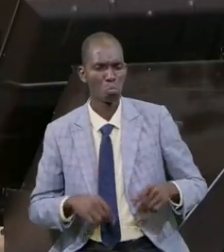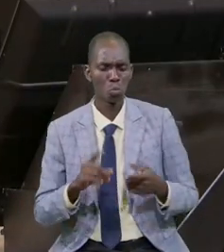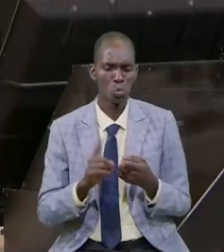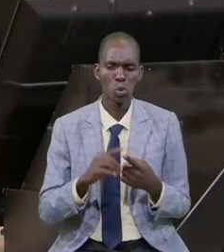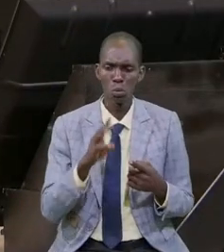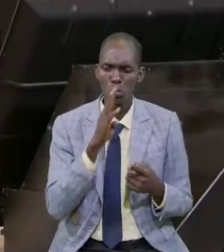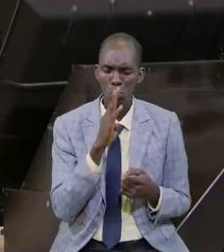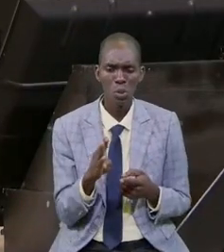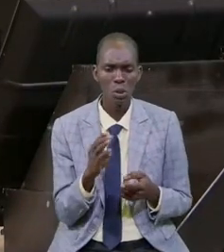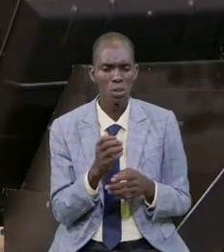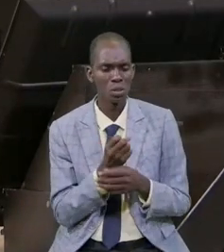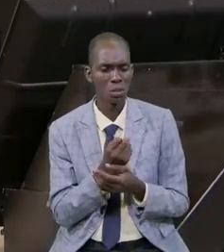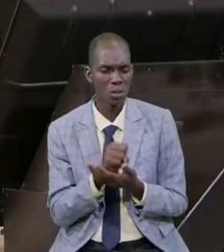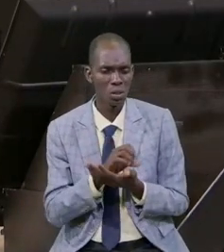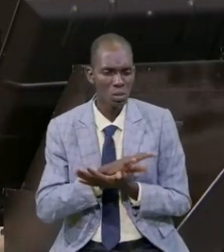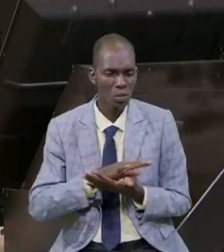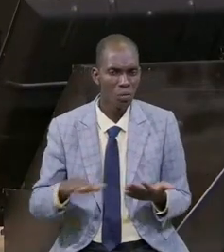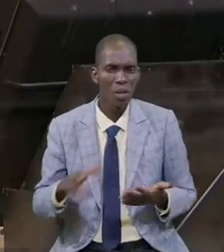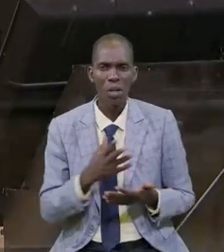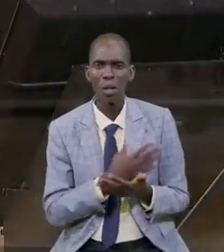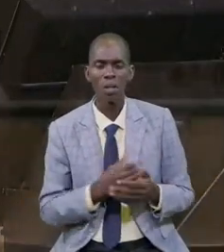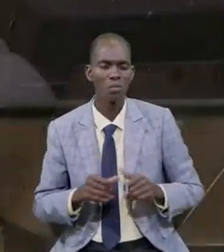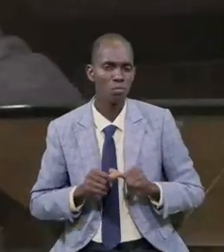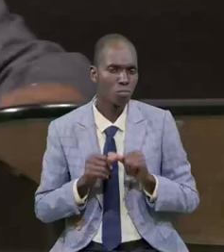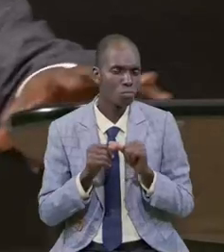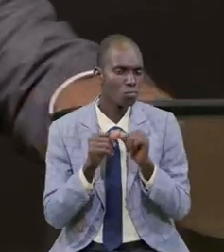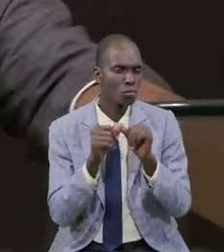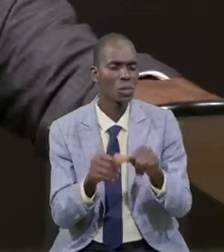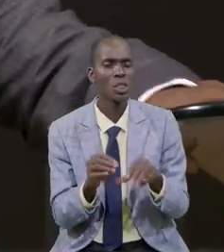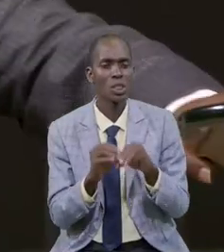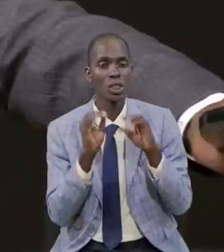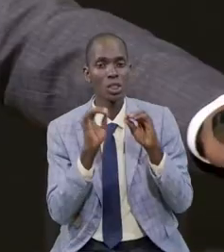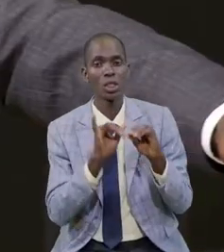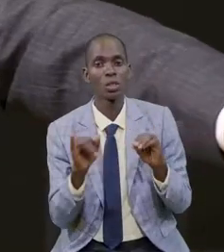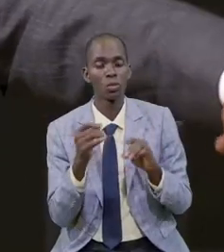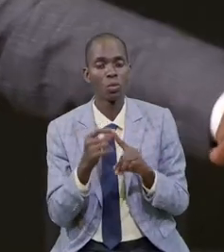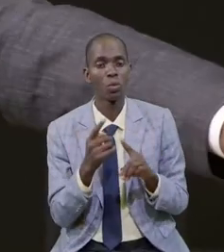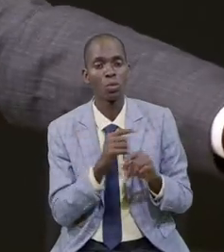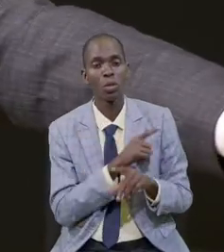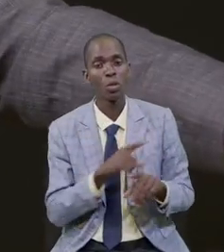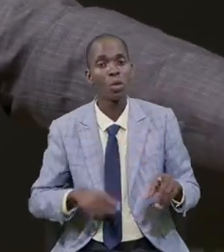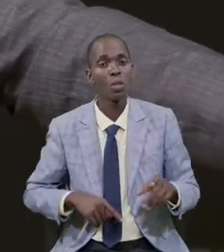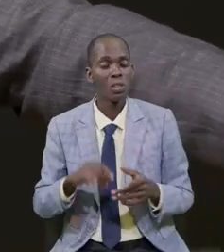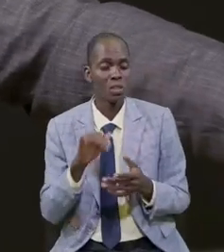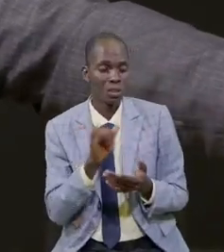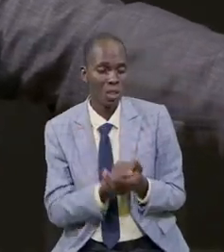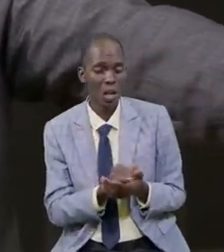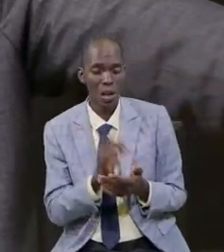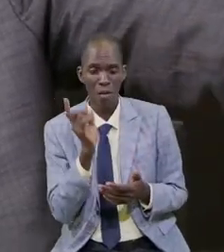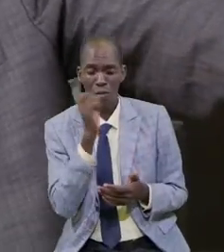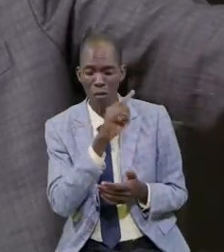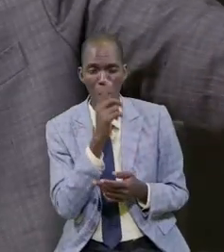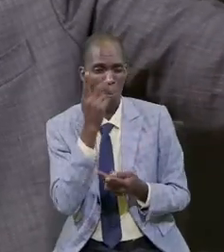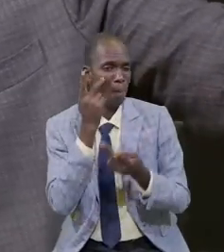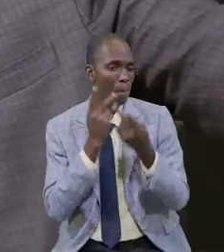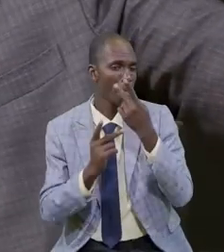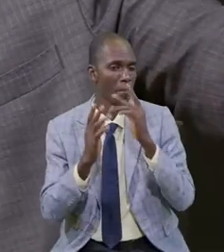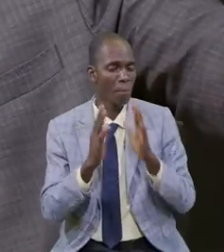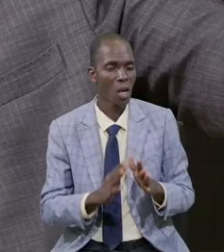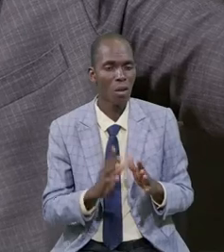prient d'être fermes dans l'enseignement de la parole de Dieu. C'est là que les faux prophètes iront et les